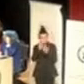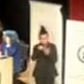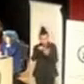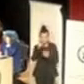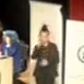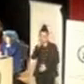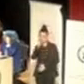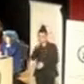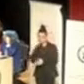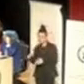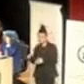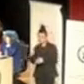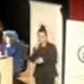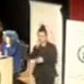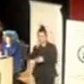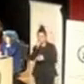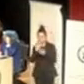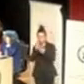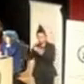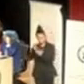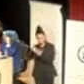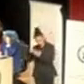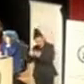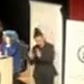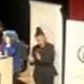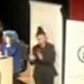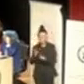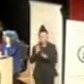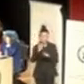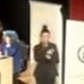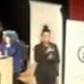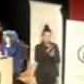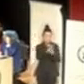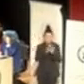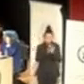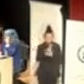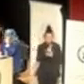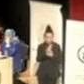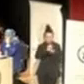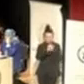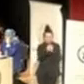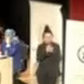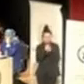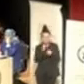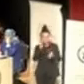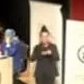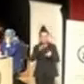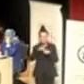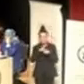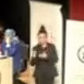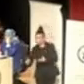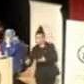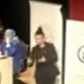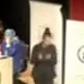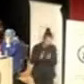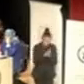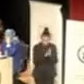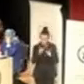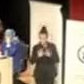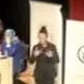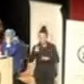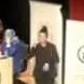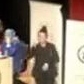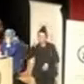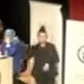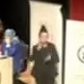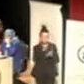seslendirmenlerimiz tarafından kitaplarımız seslendirildi. Çünkü tercümanlarımız çeviri yapabilmesi için yazı değil sesle bunu